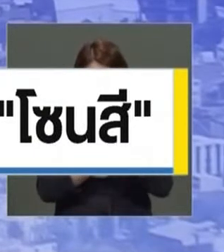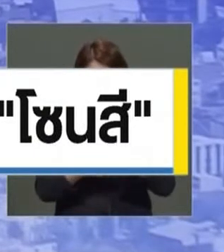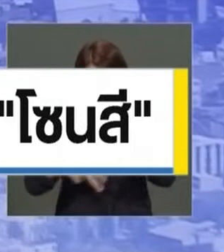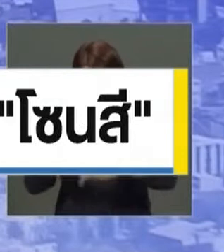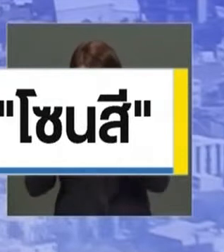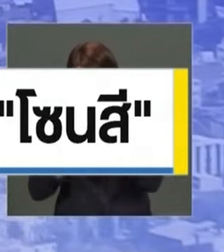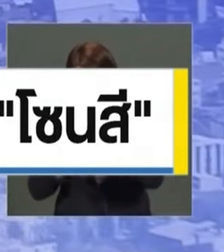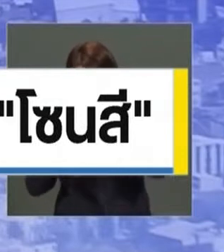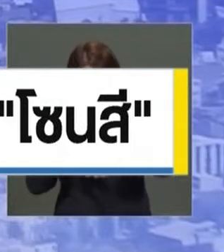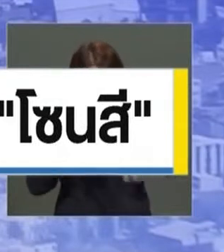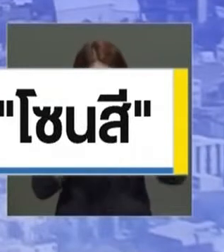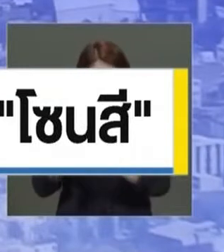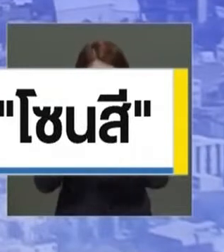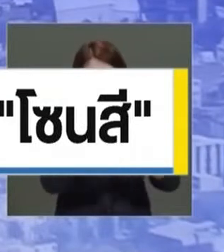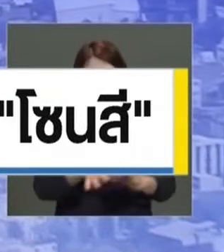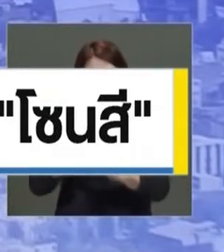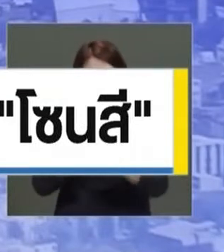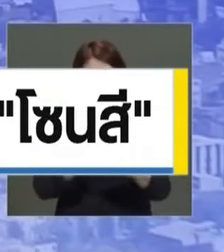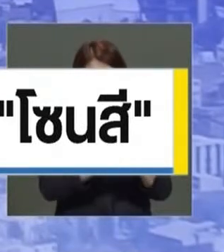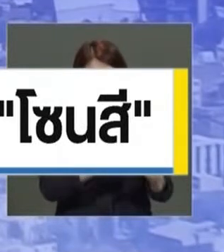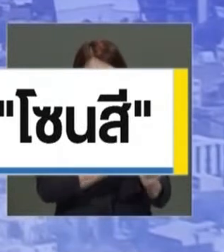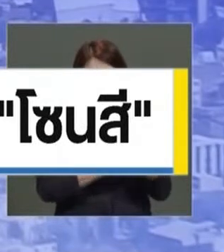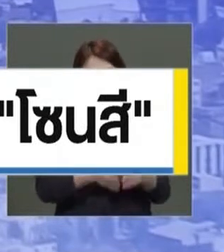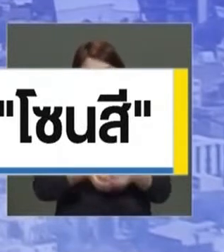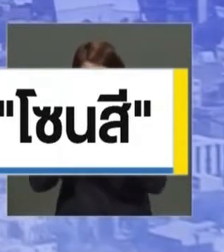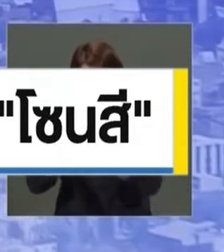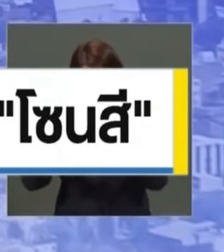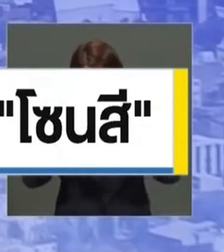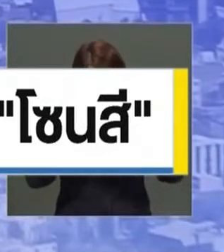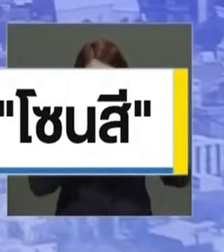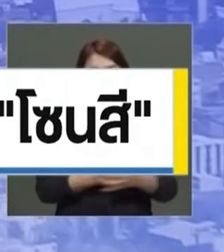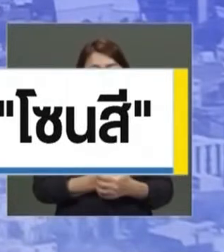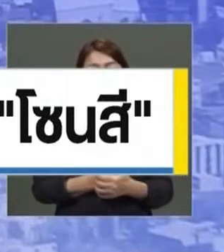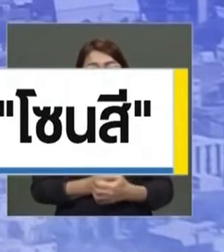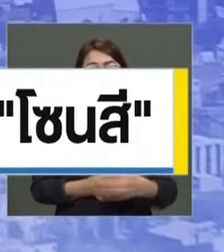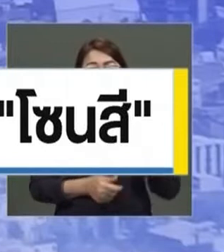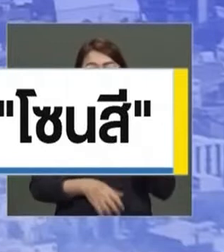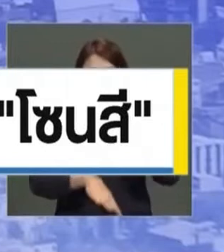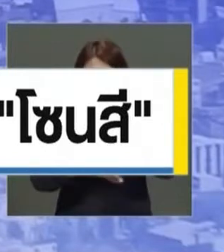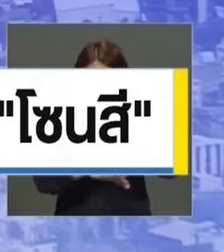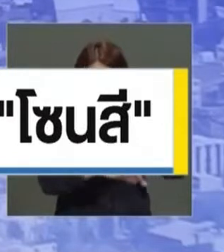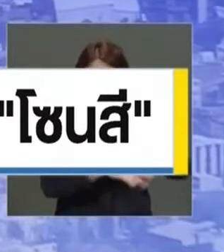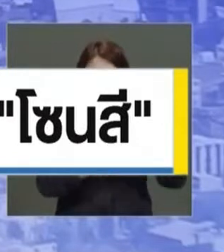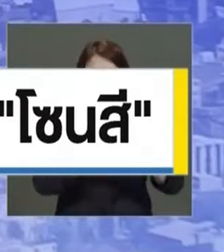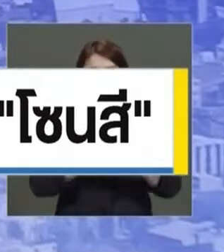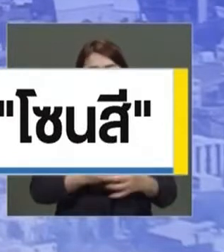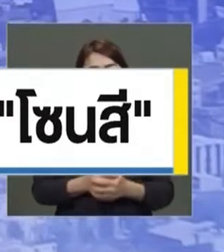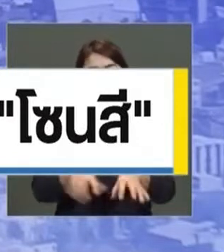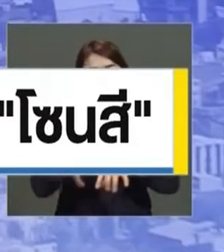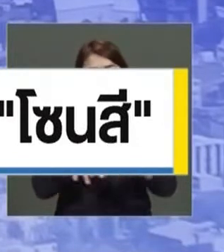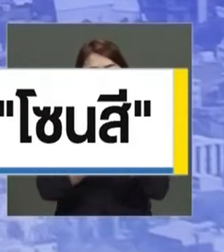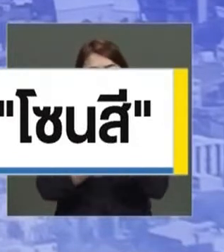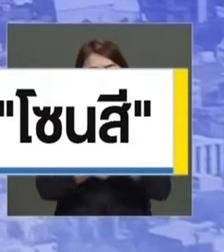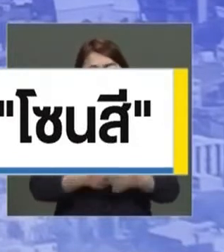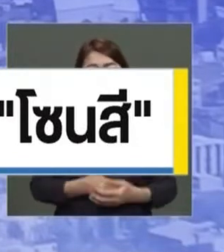การผ่อนคลายมาตรการก็คือจะแบ่งเป็นโซนนะคะมีสีแดงเข้มสีแดงสีส้มสีเหลืองแล้วก็สี